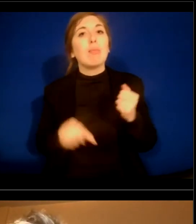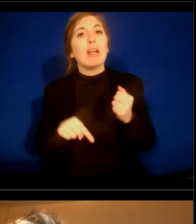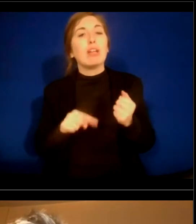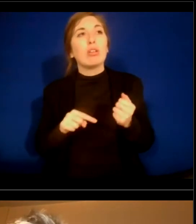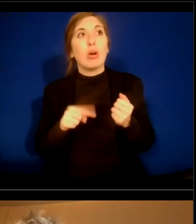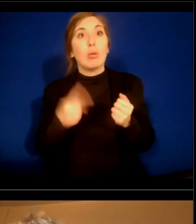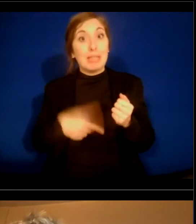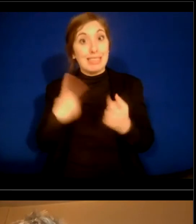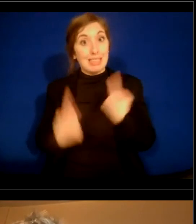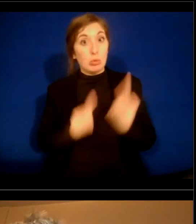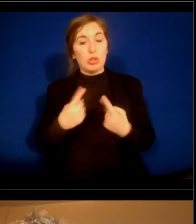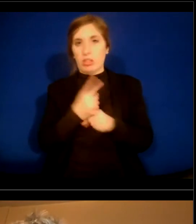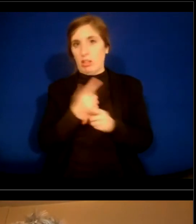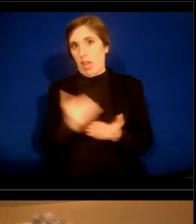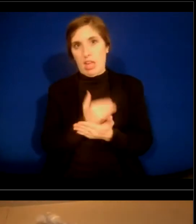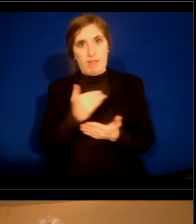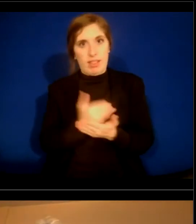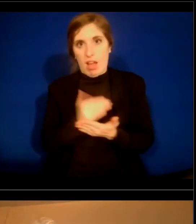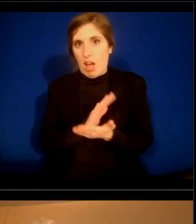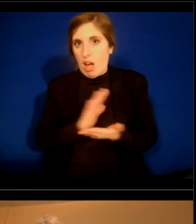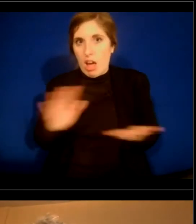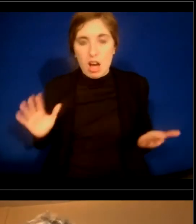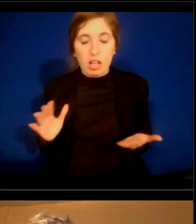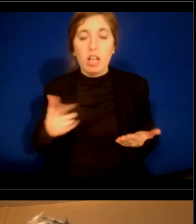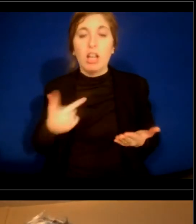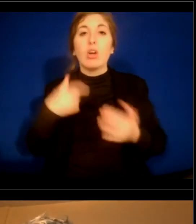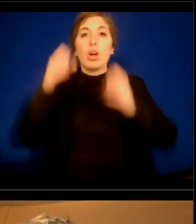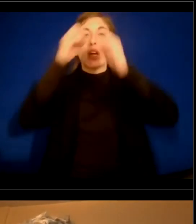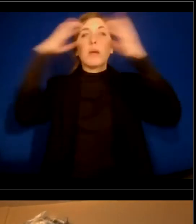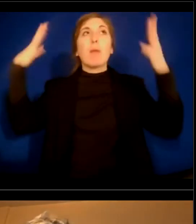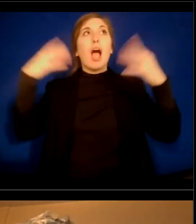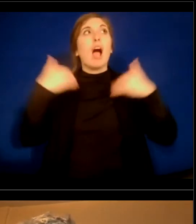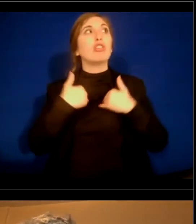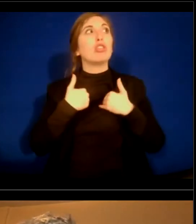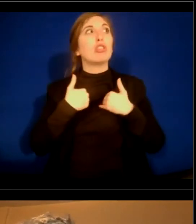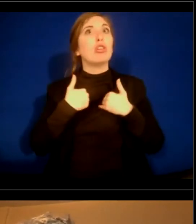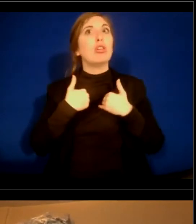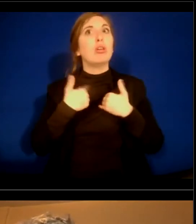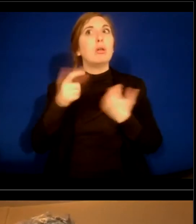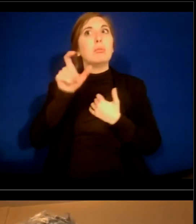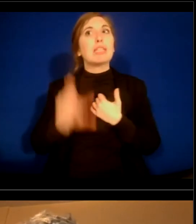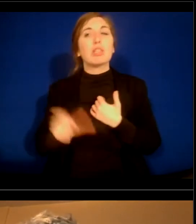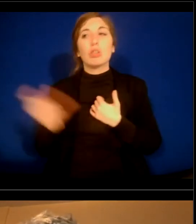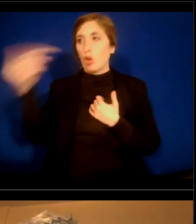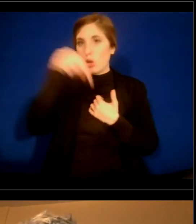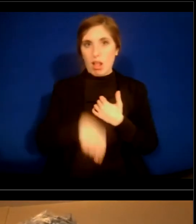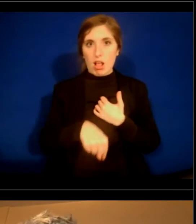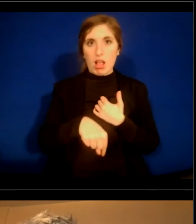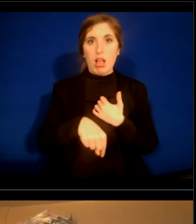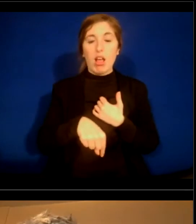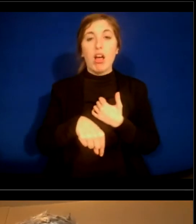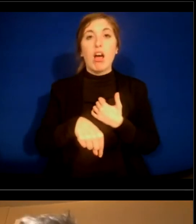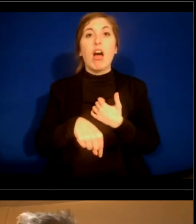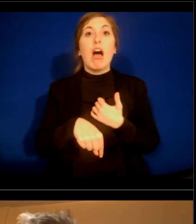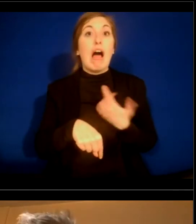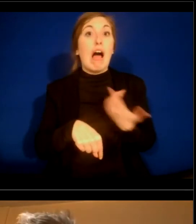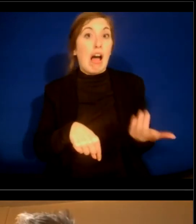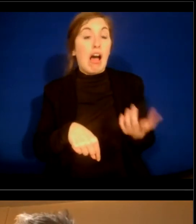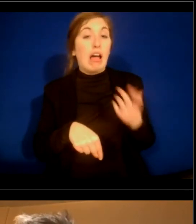cruento, nel senso che poi evidentemente ci sono anche immagini piuttosto forti, e che, ripeto, non so se